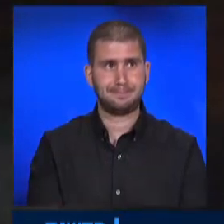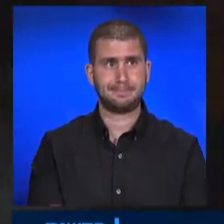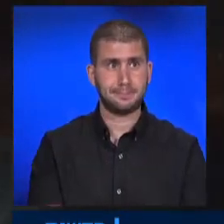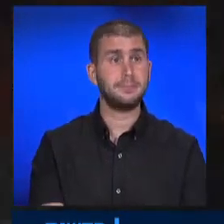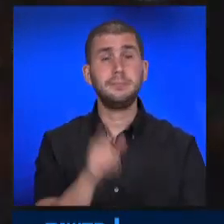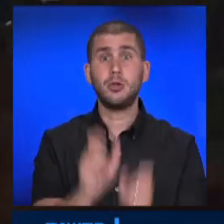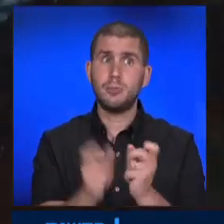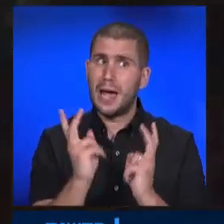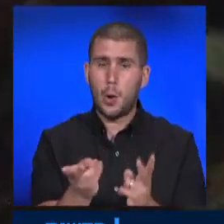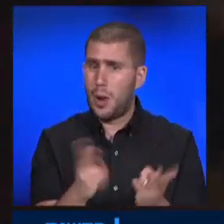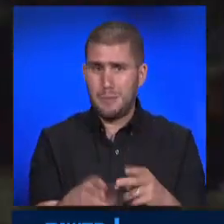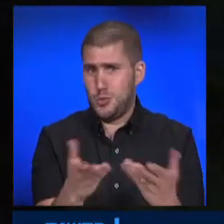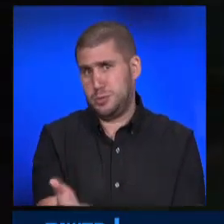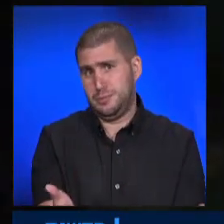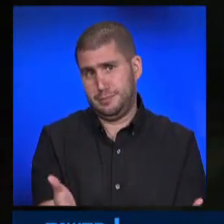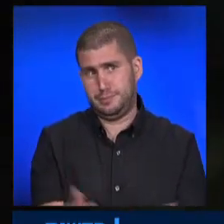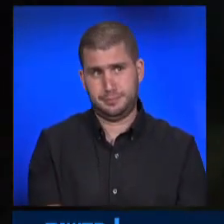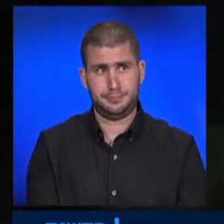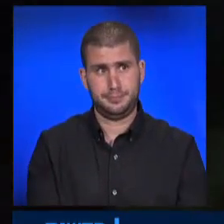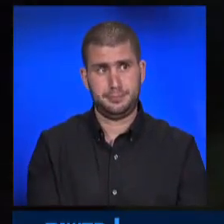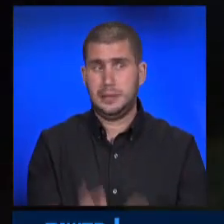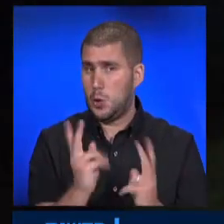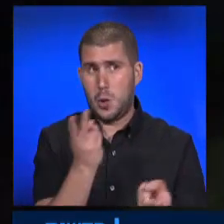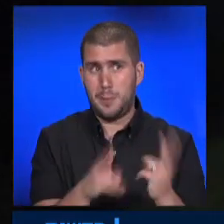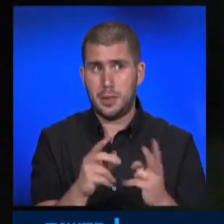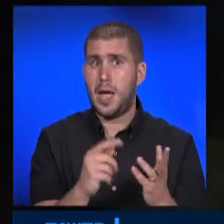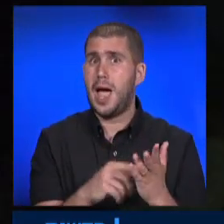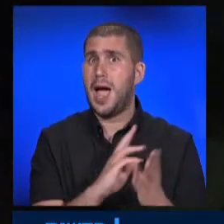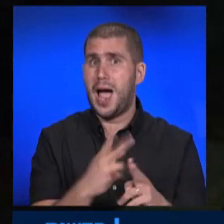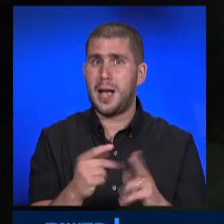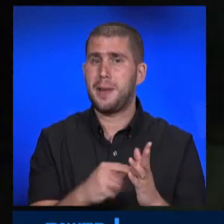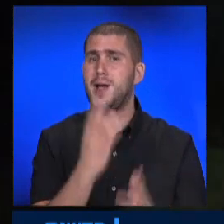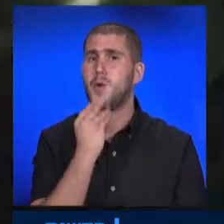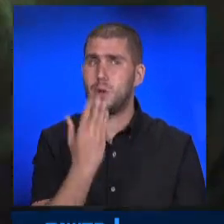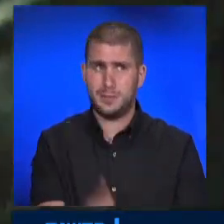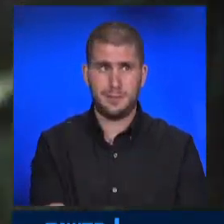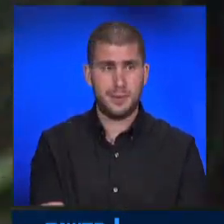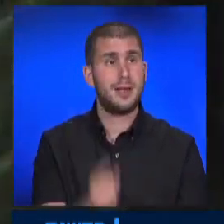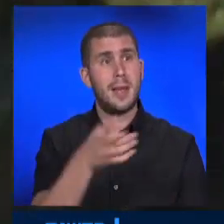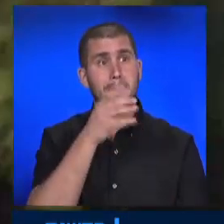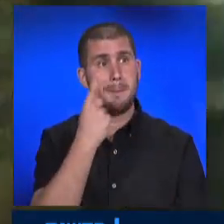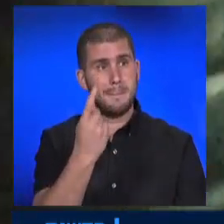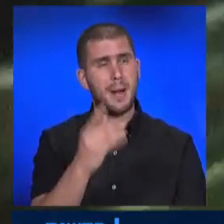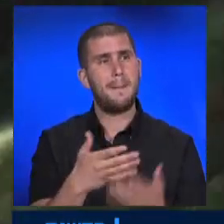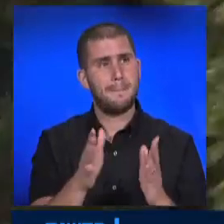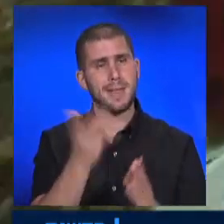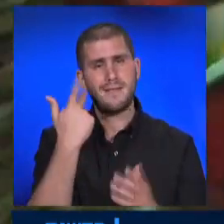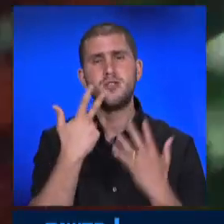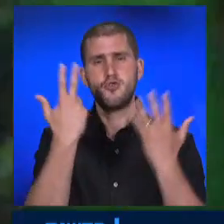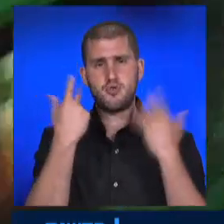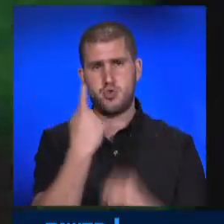האנשים יכלו להרק פה. יכלו להרק פה רק בגלל היהודי. את הבר הזה פתח אמי לפני